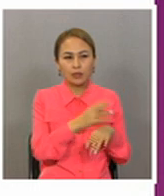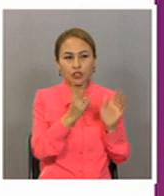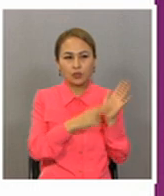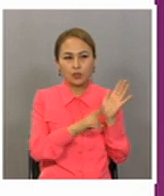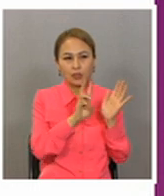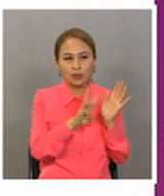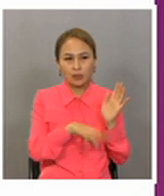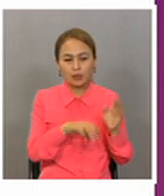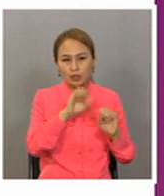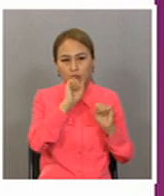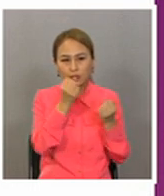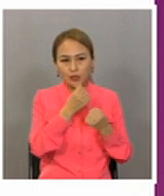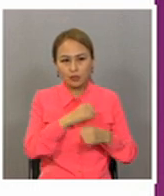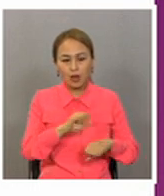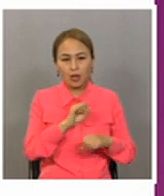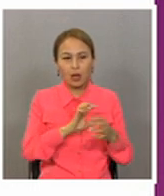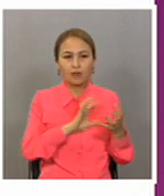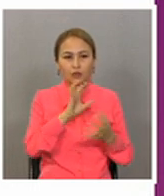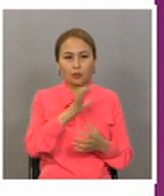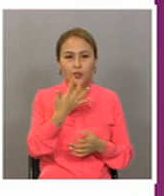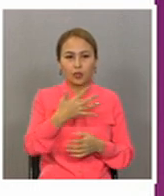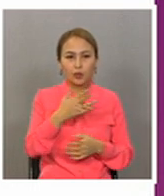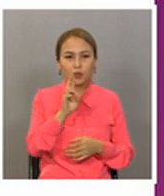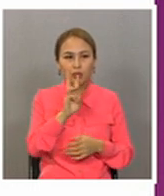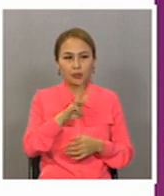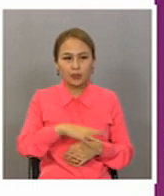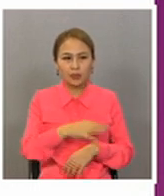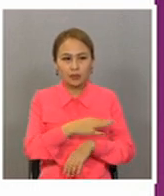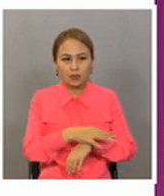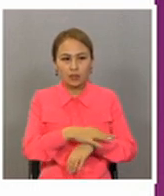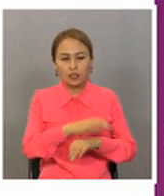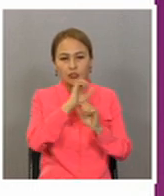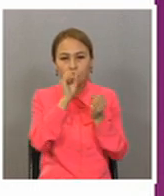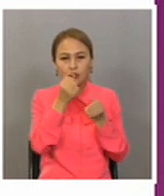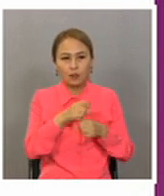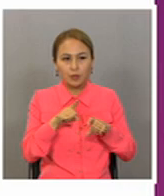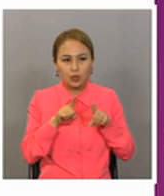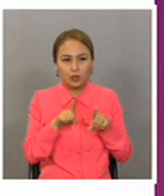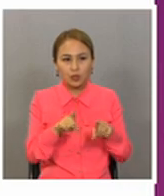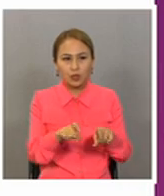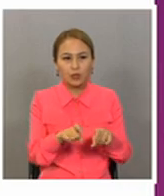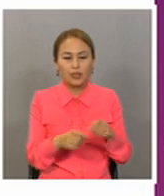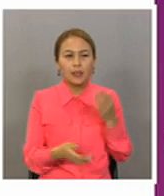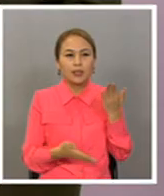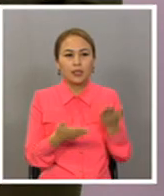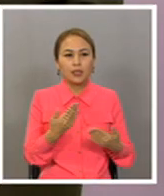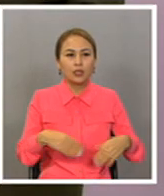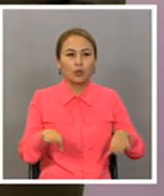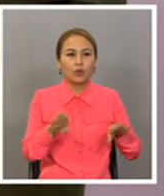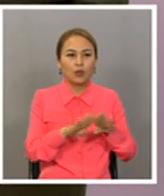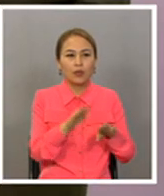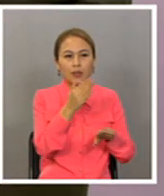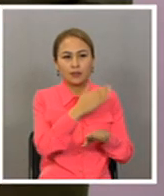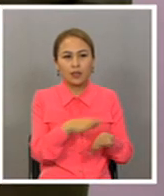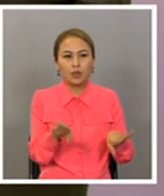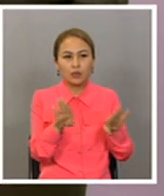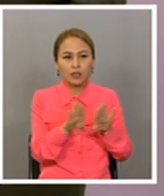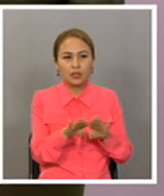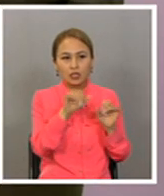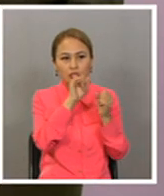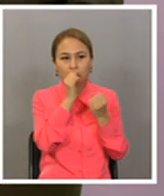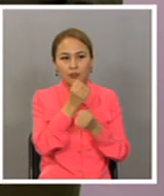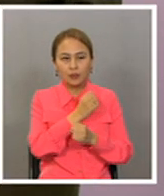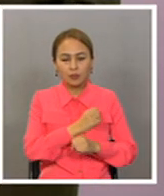км жылдамдықпен, ал автобус сағатына 50 км жылдамдықпен жүрді. Егер олар дәл